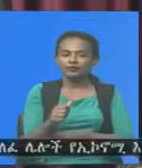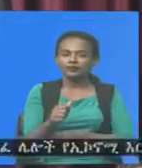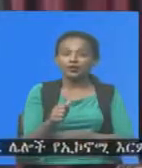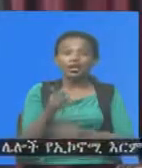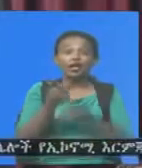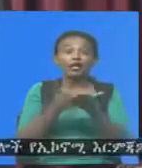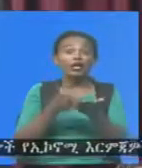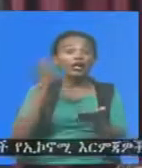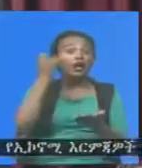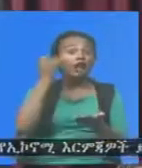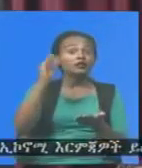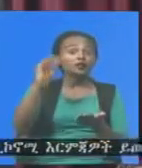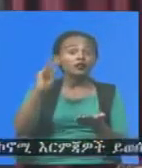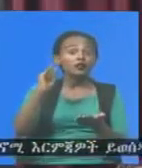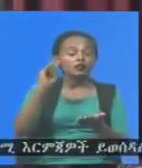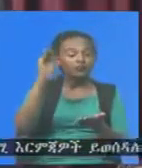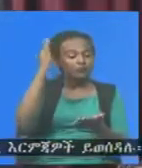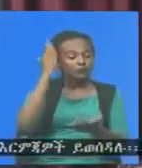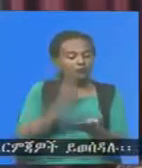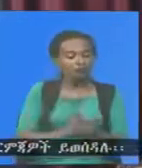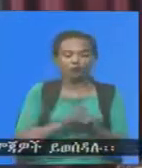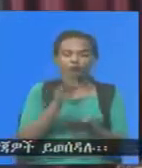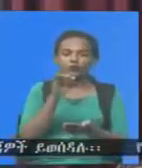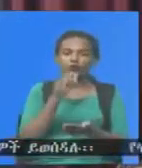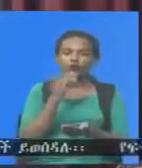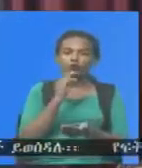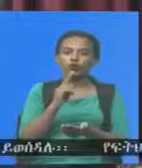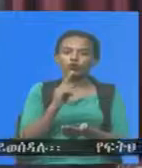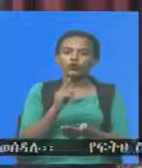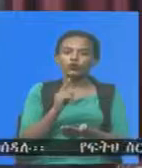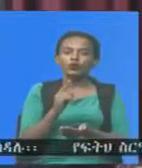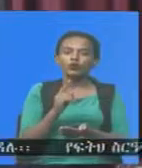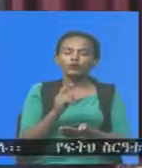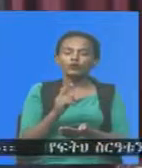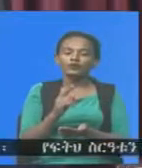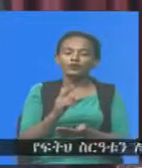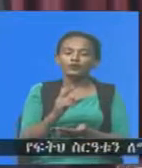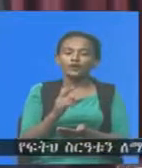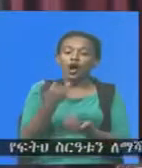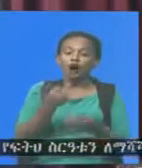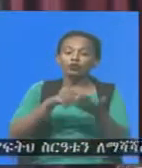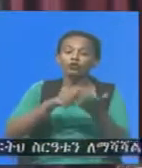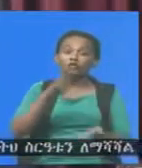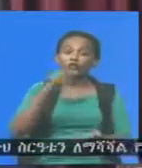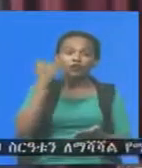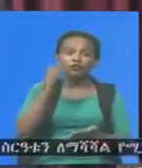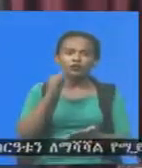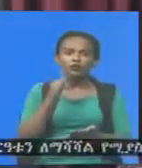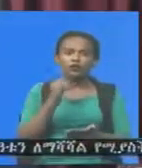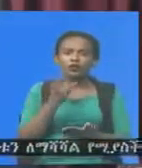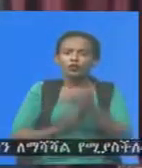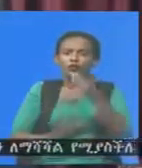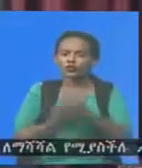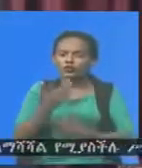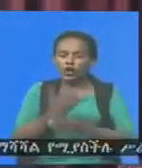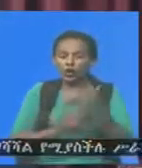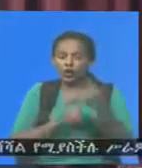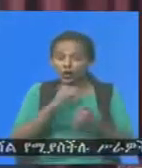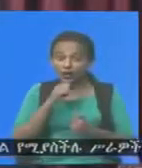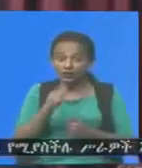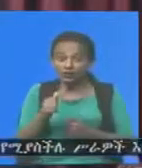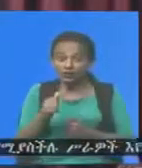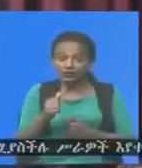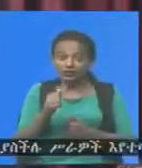ይሄን ሐሳብ መተው ጥሩ ነው ነገር ግን ለመከራከሪያ ይሆናል ወይ አሁን የተነሳው ሐሳብ ውይይት ሳንወያይ ሳይወያይበት